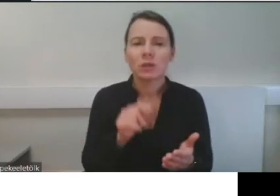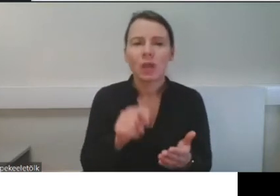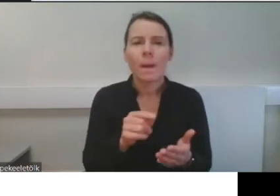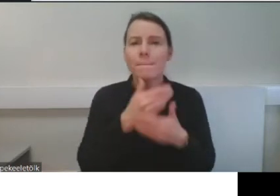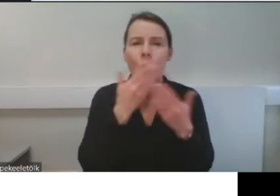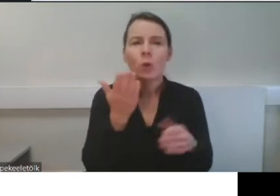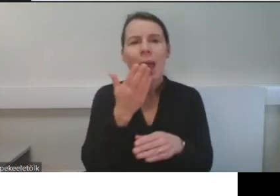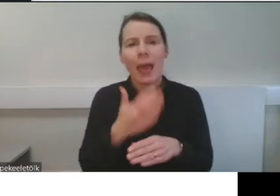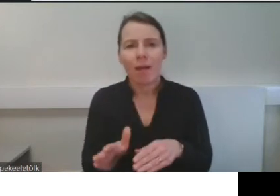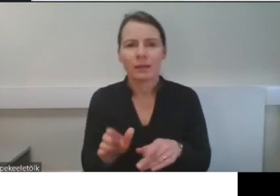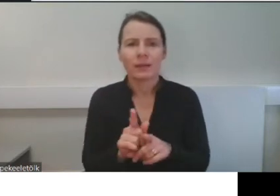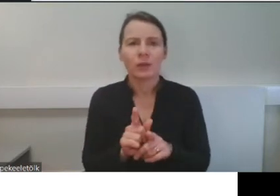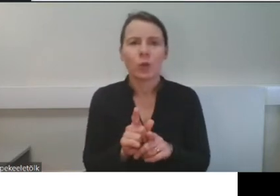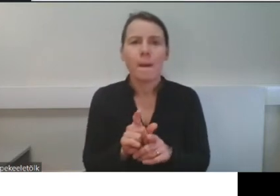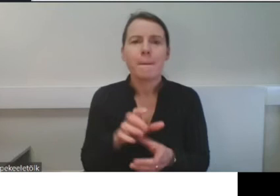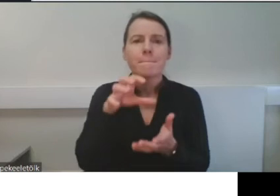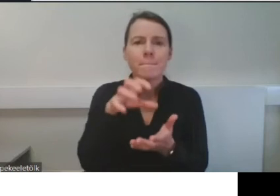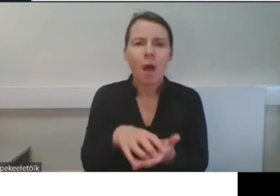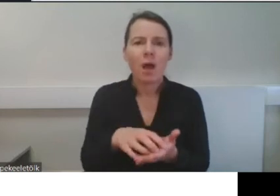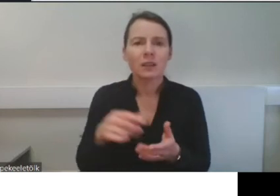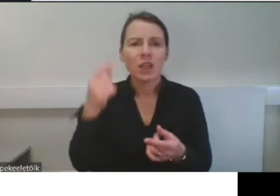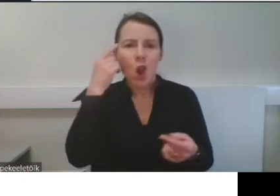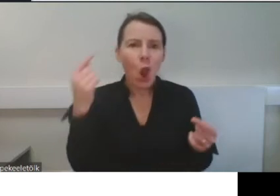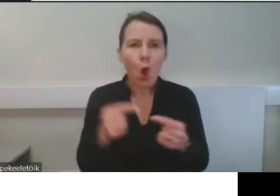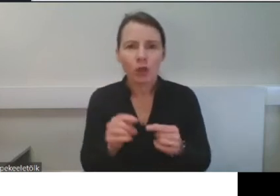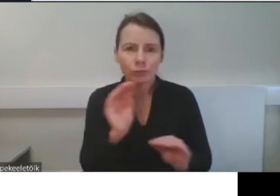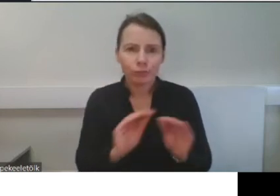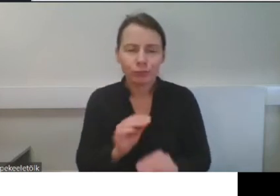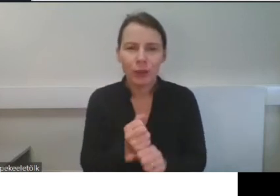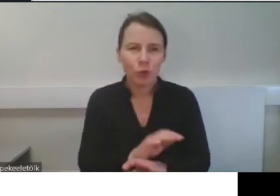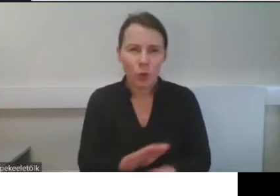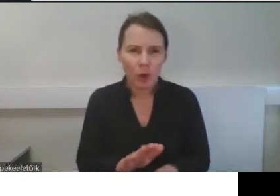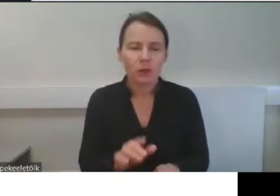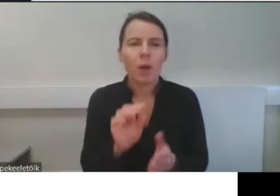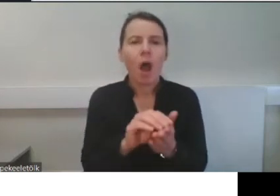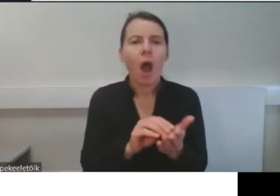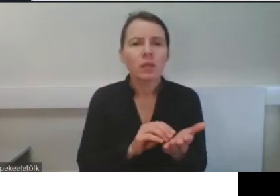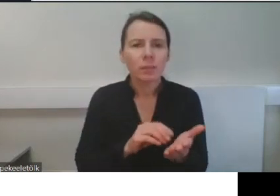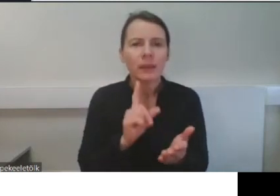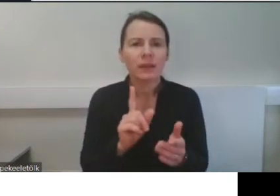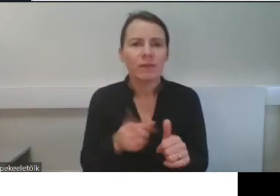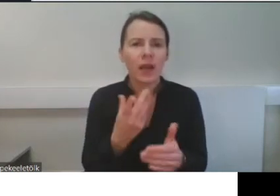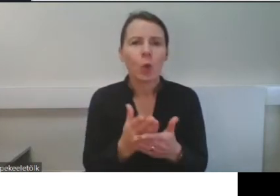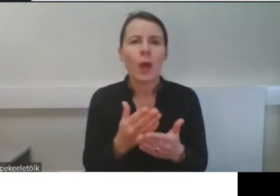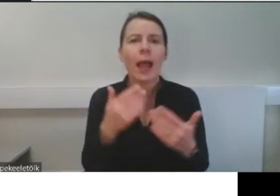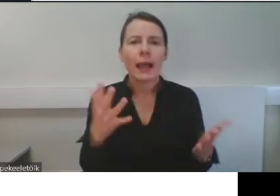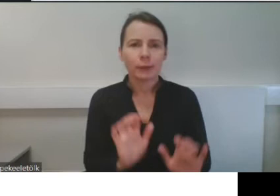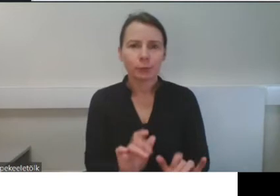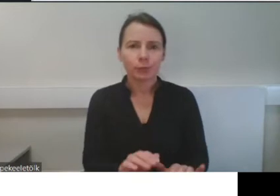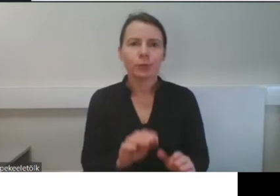Ja oleme vaadanud ka näiteks